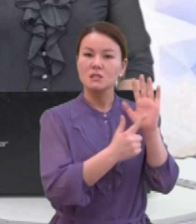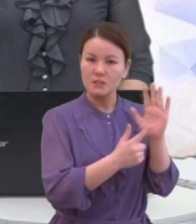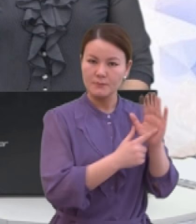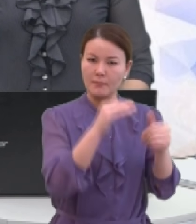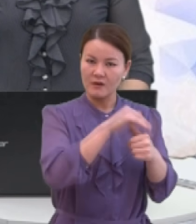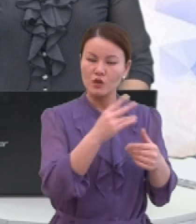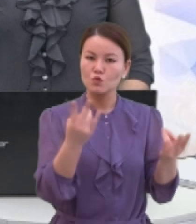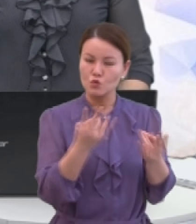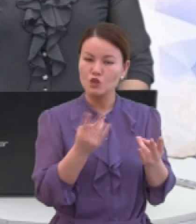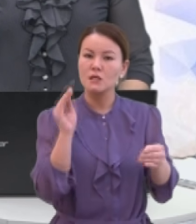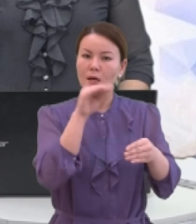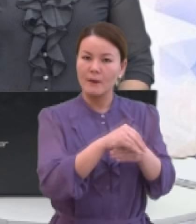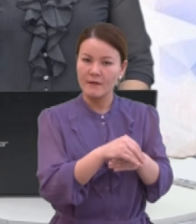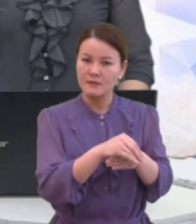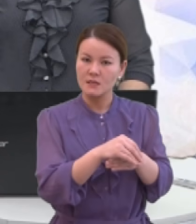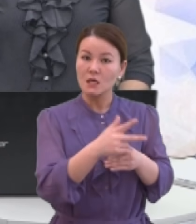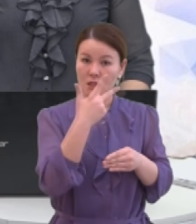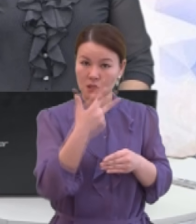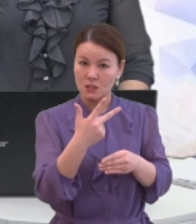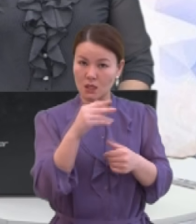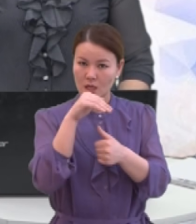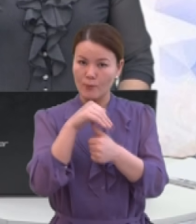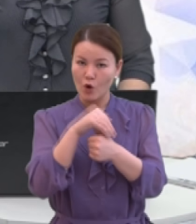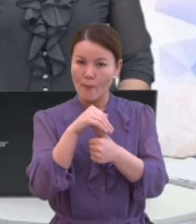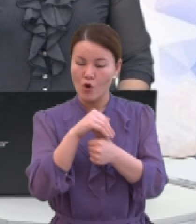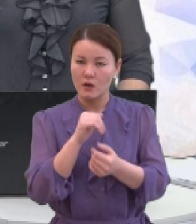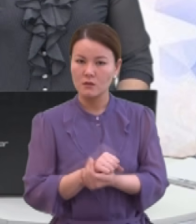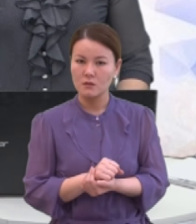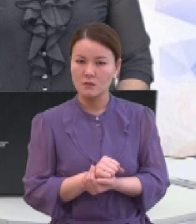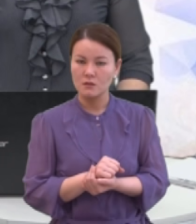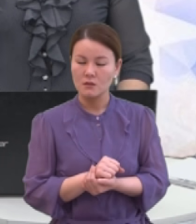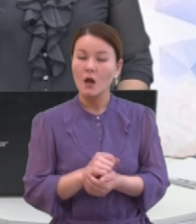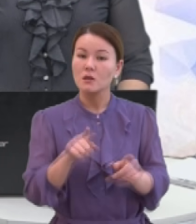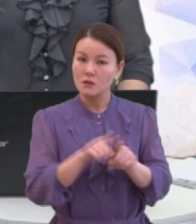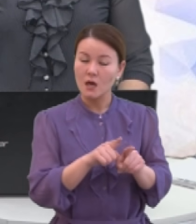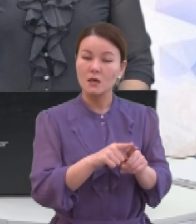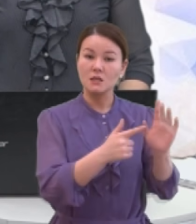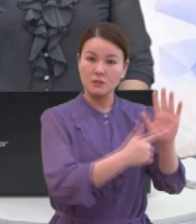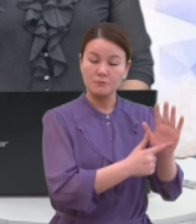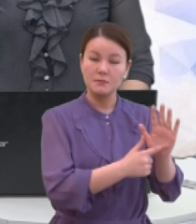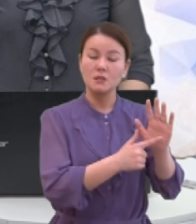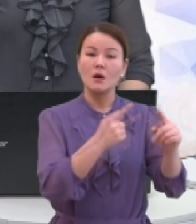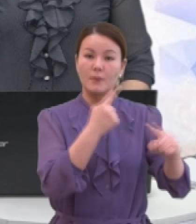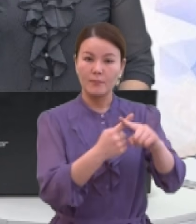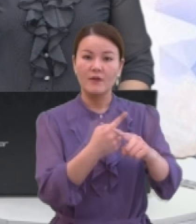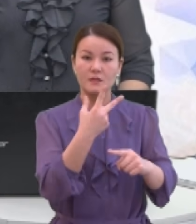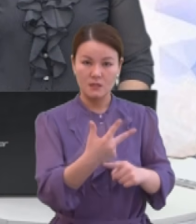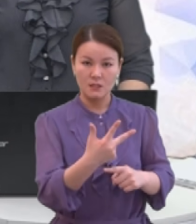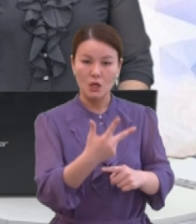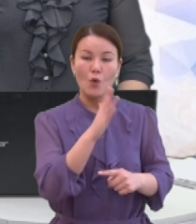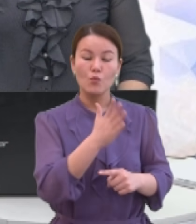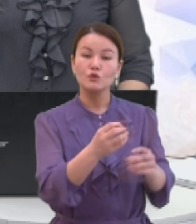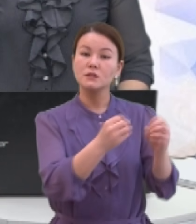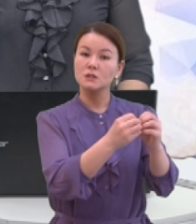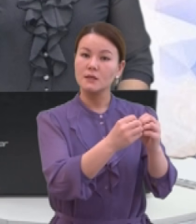нужно добавить 3 мухомора так как к семи прибавить 3 получится